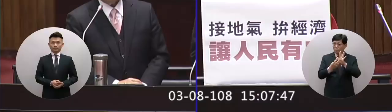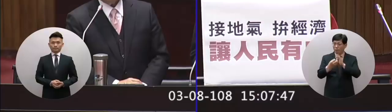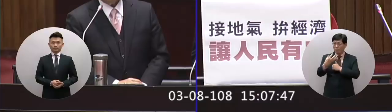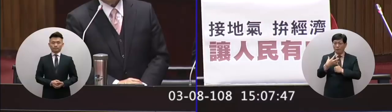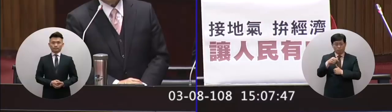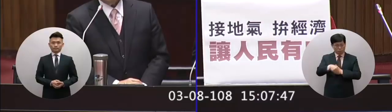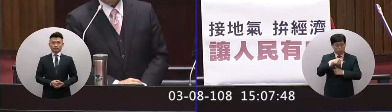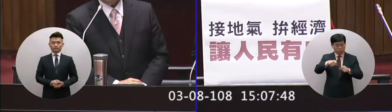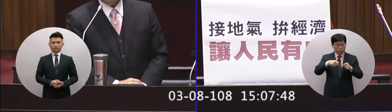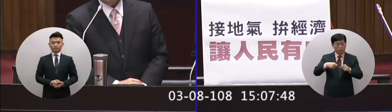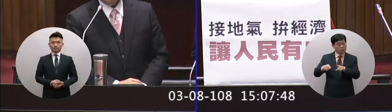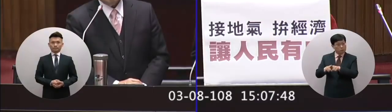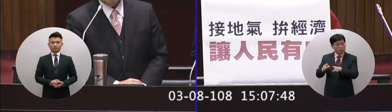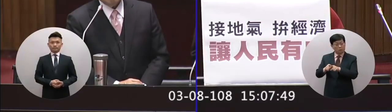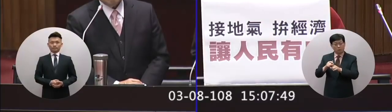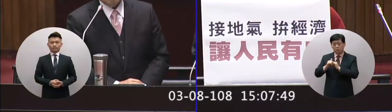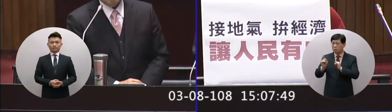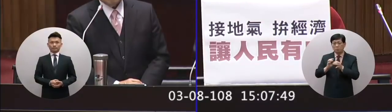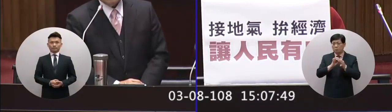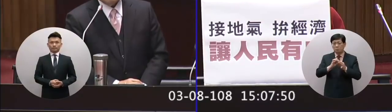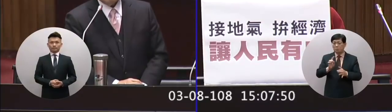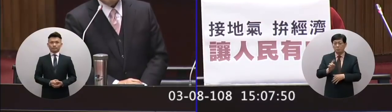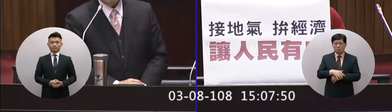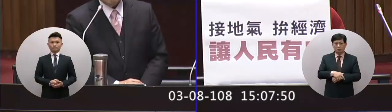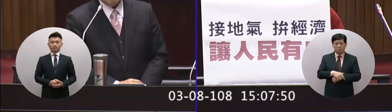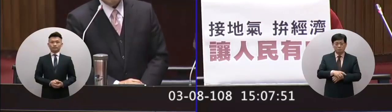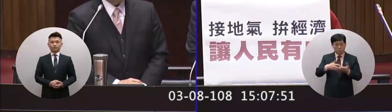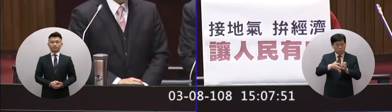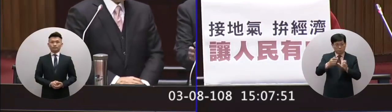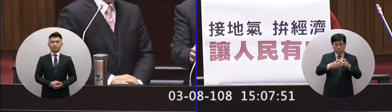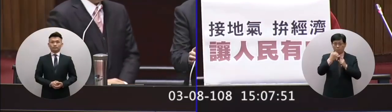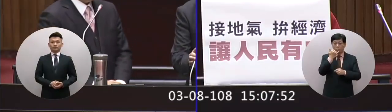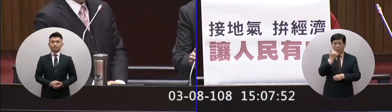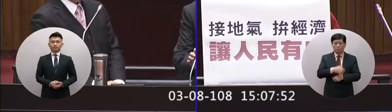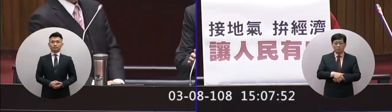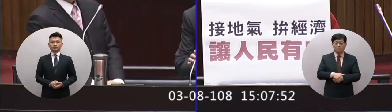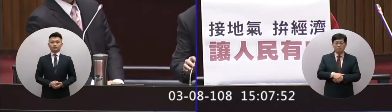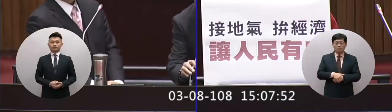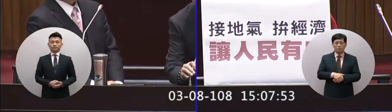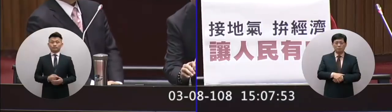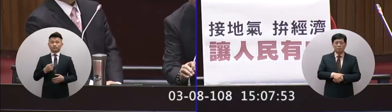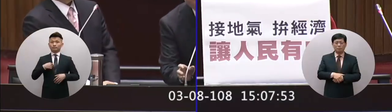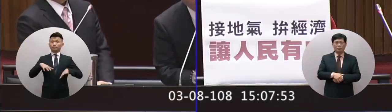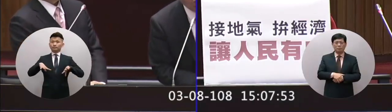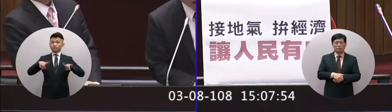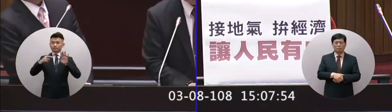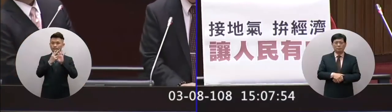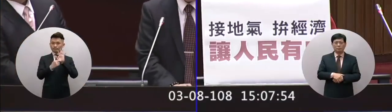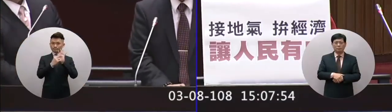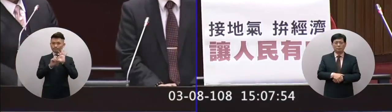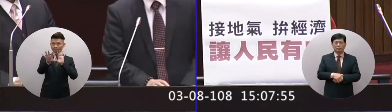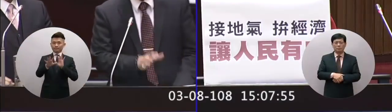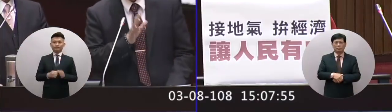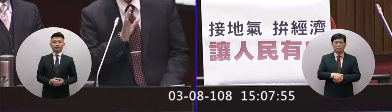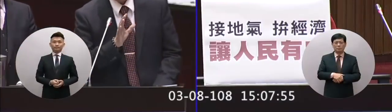我，那这样子的一个方案跟一般老百姓有什么关系？或者是部长要回答。 好，我先来甲委员报告